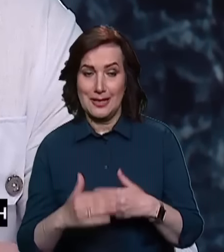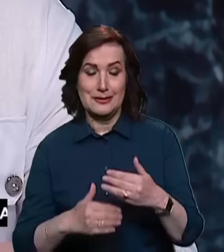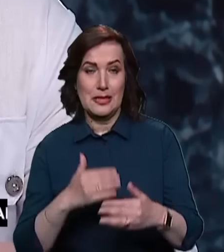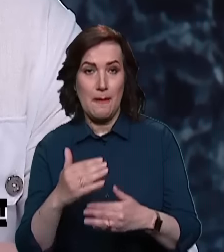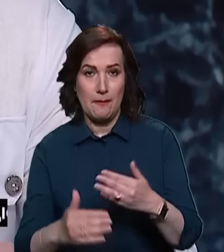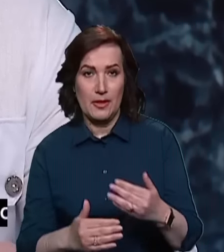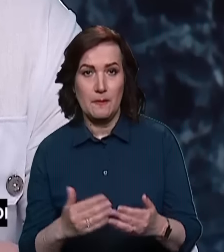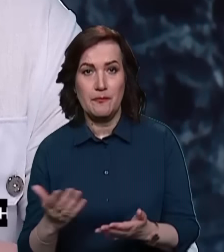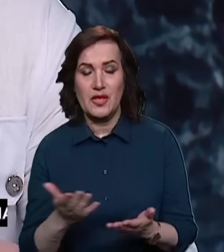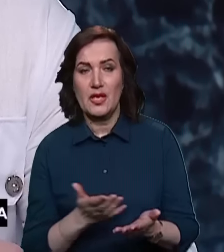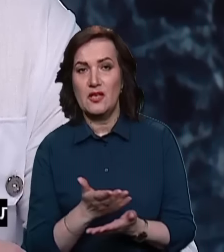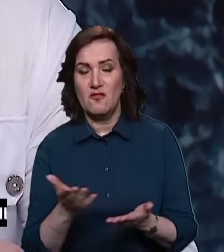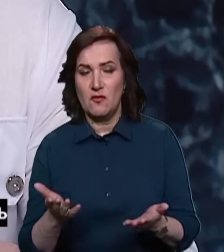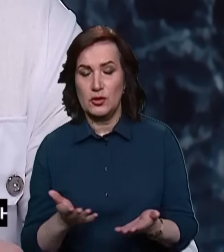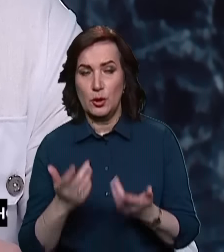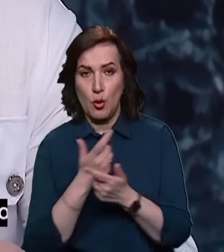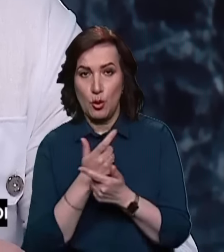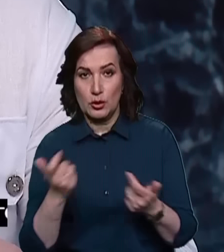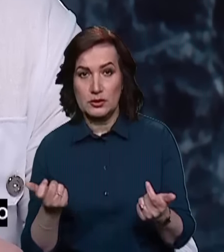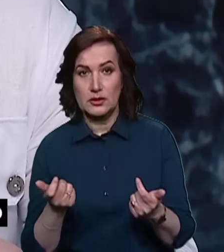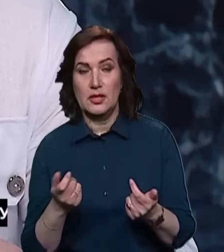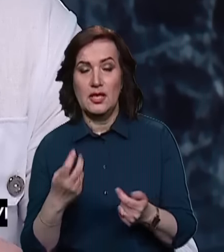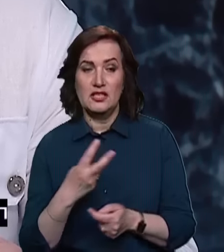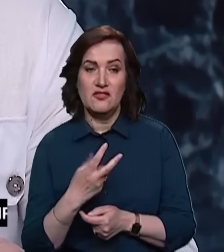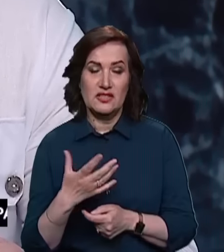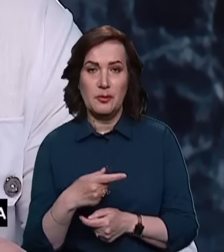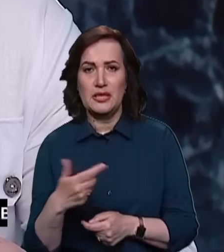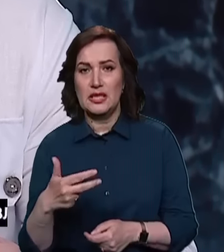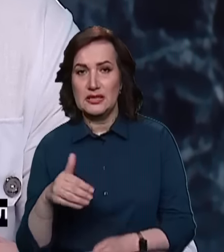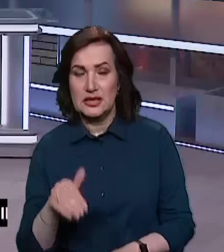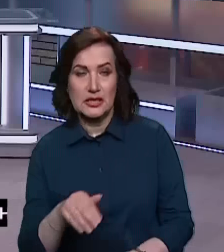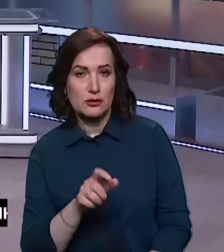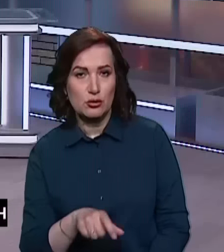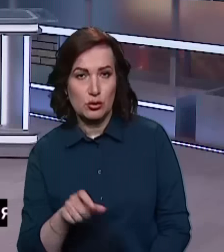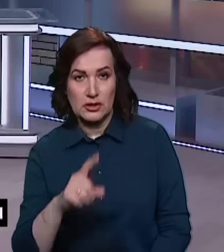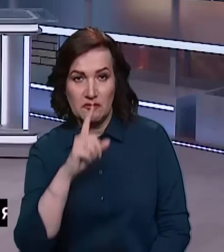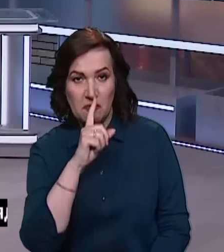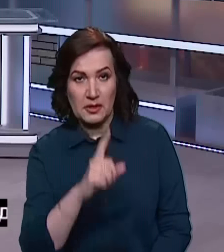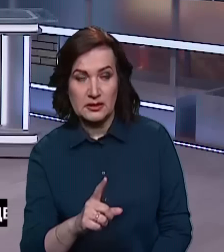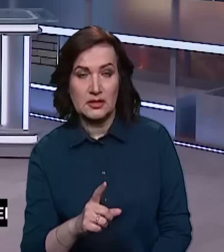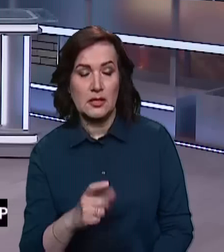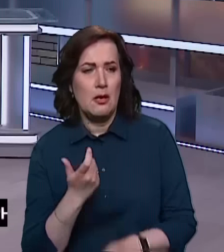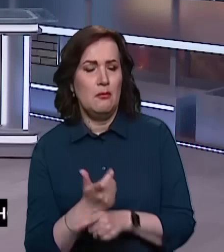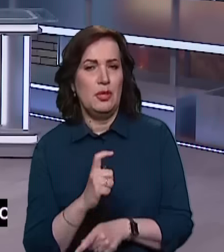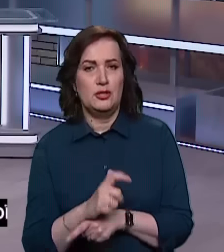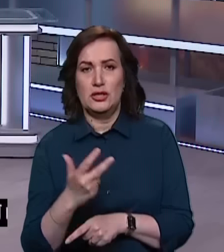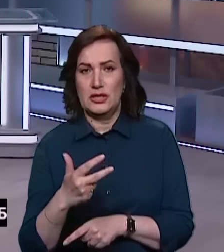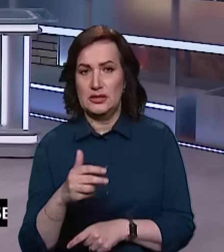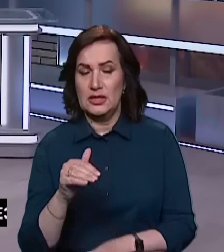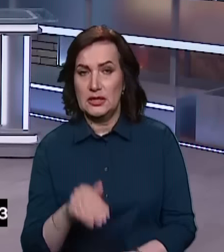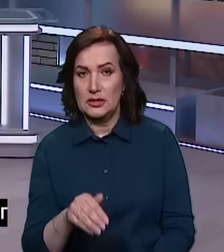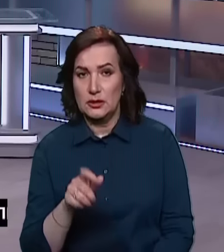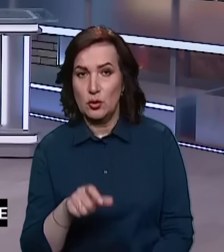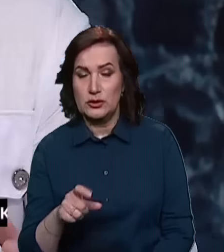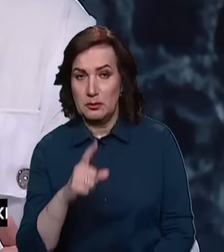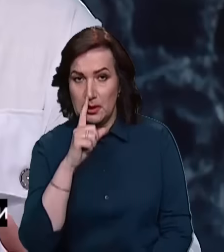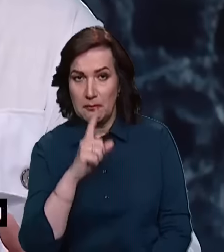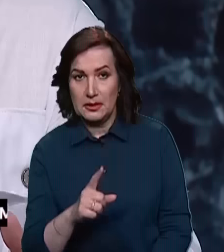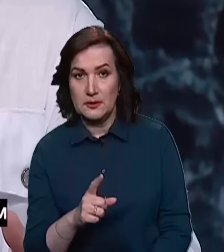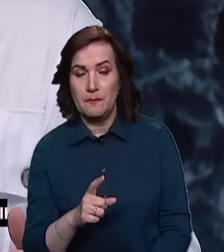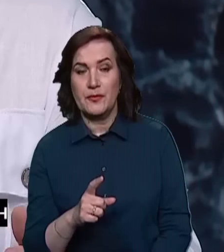які вони оголосили, тобто це 25-30 тисяч осіб на місяць, більше 30 тисяч осіб на